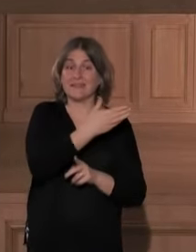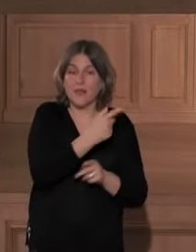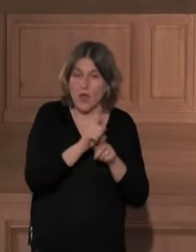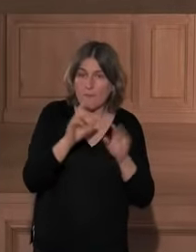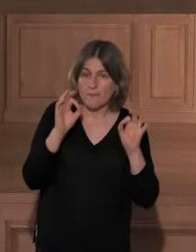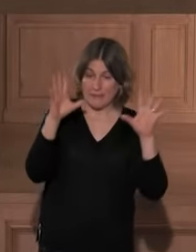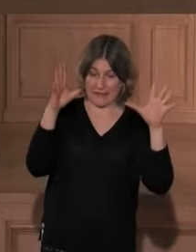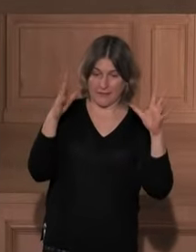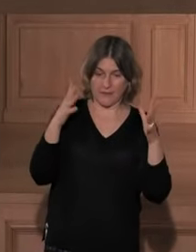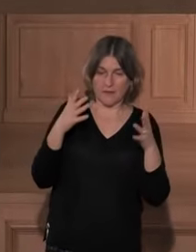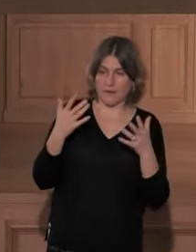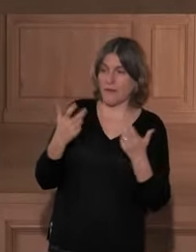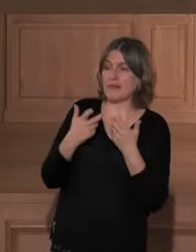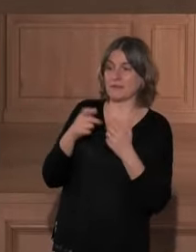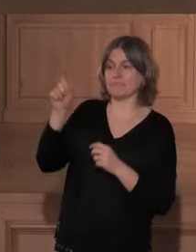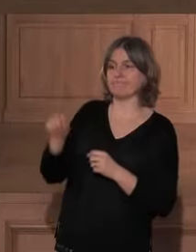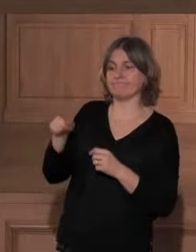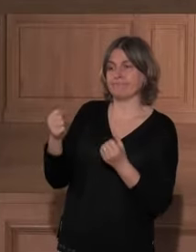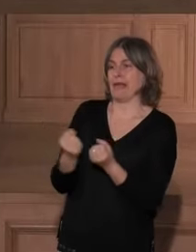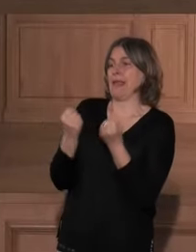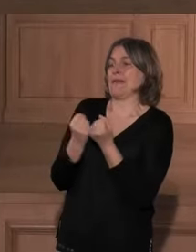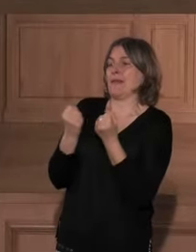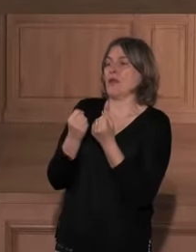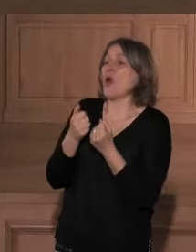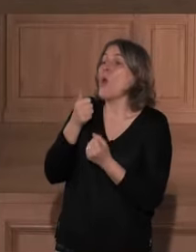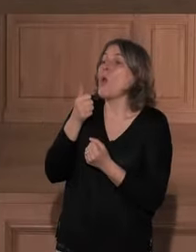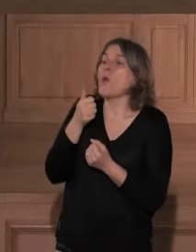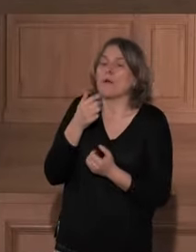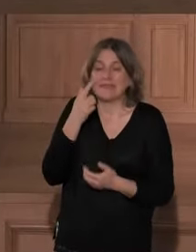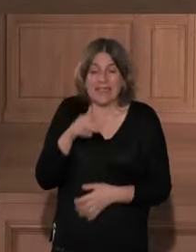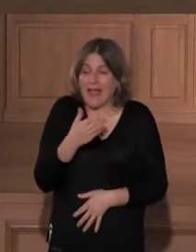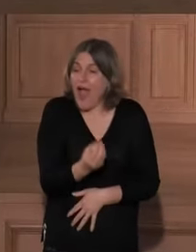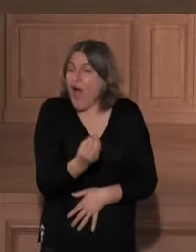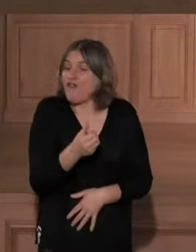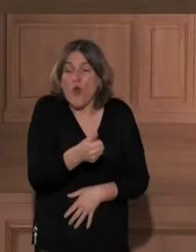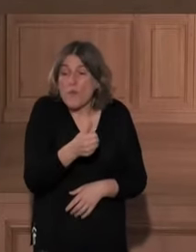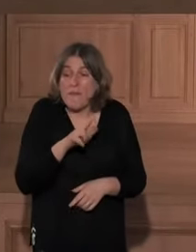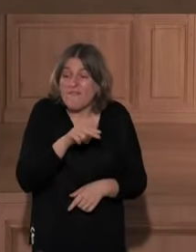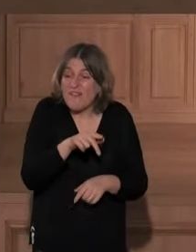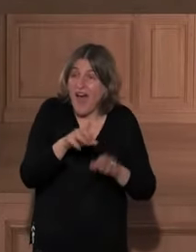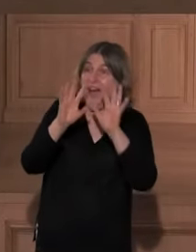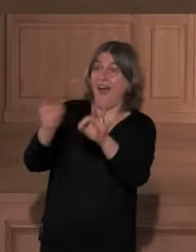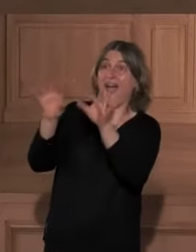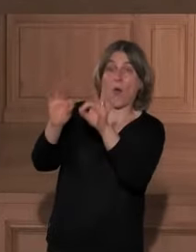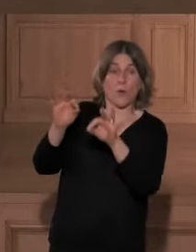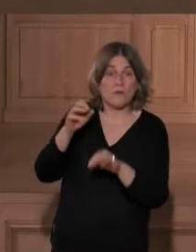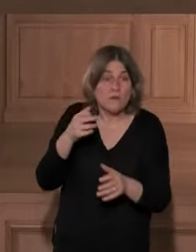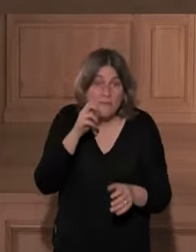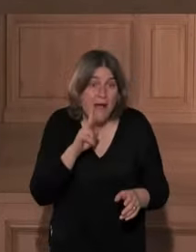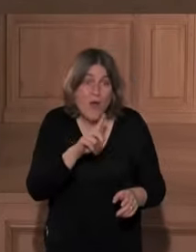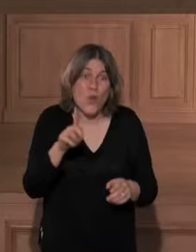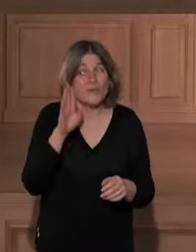un animateur aujourd'hui, l'enfant, il ne va pas raconter le séjour de ski qui va passer, là, au mois de, ils partent au ski. Soyez gentils, pensez toujours à la vidéo